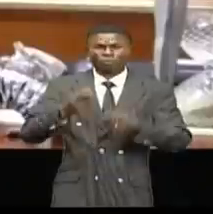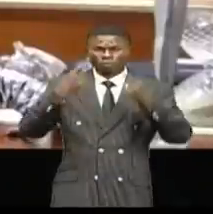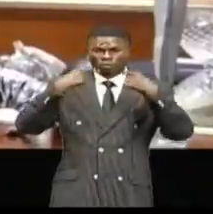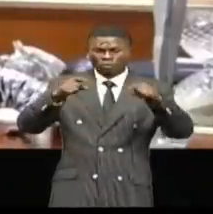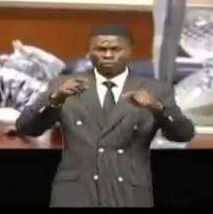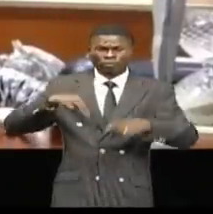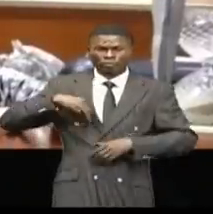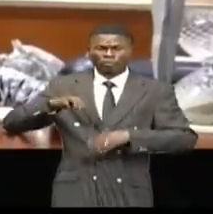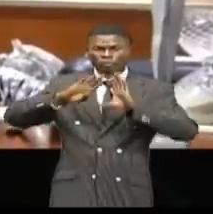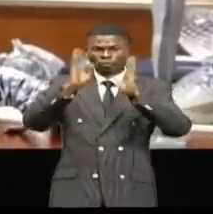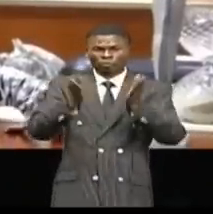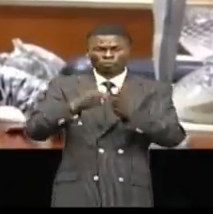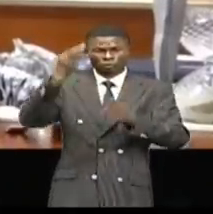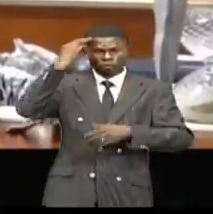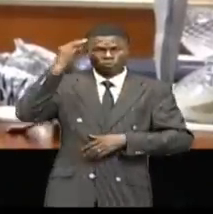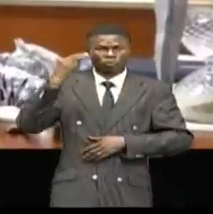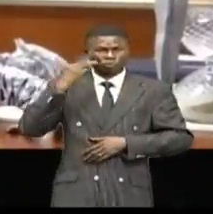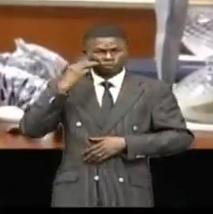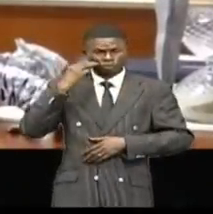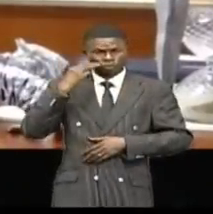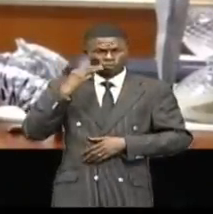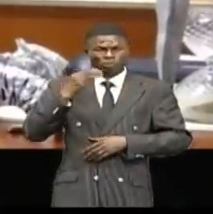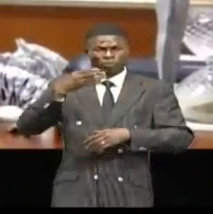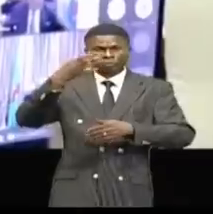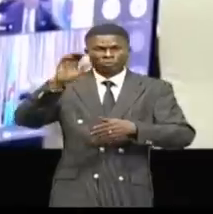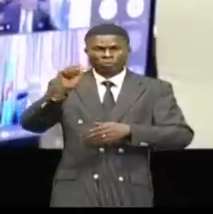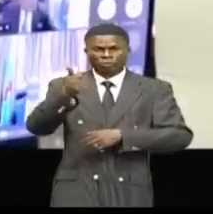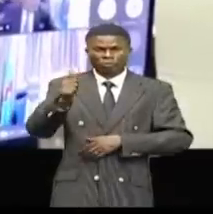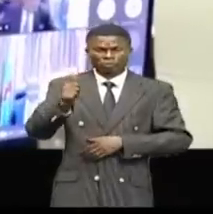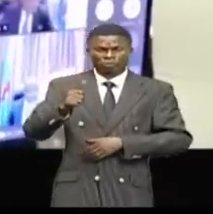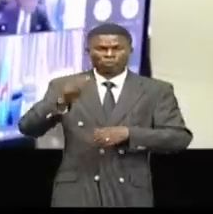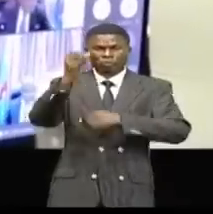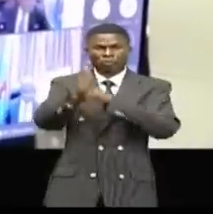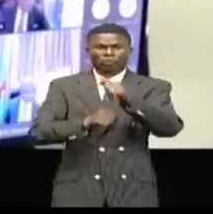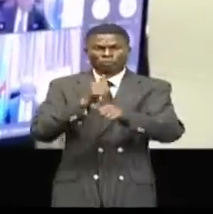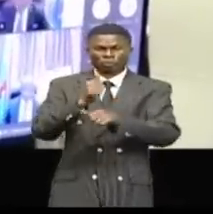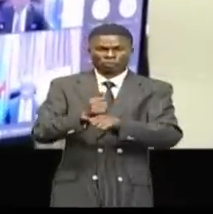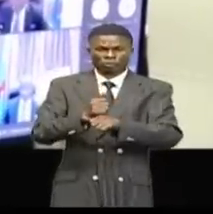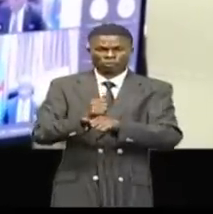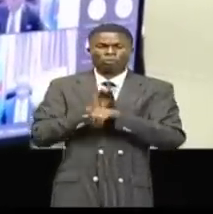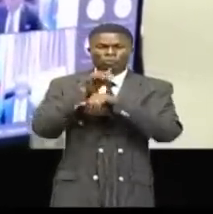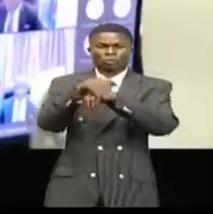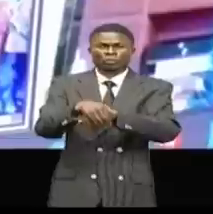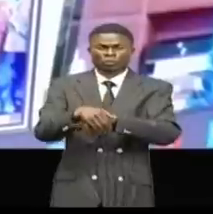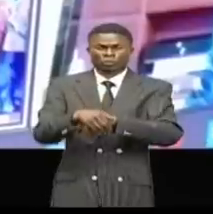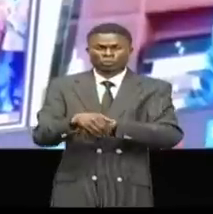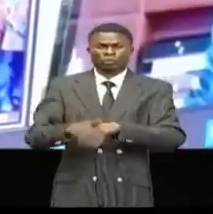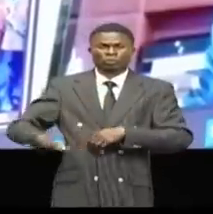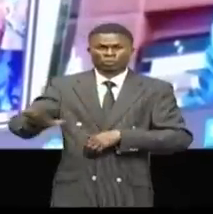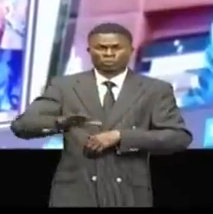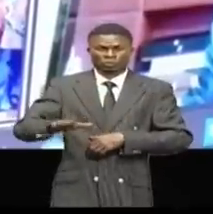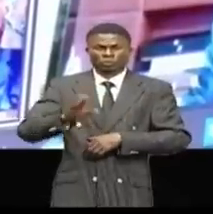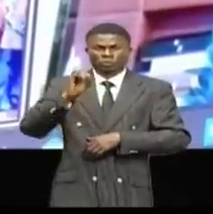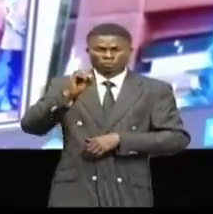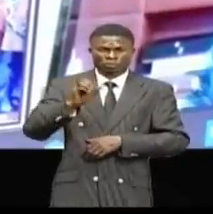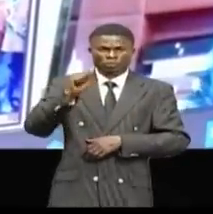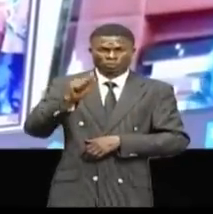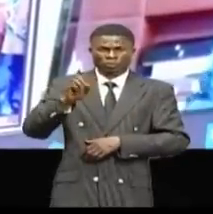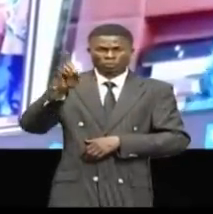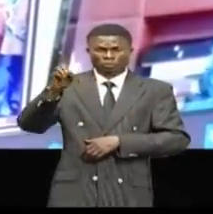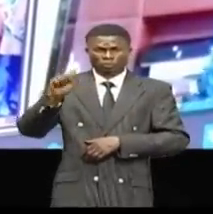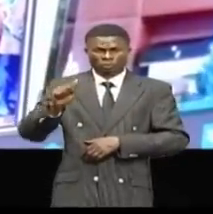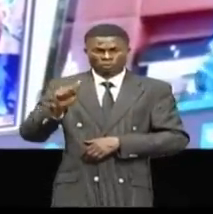aux membres du gouvernement qu'à l'occasion du 10e anniversaire de l'adhésion de notre pays à l'OADA, les barreaux